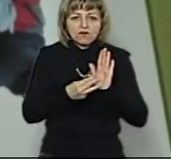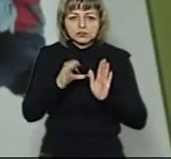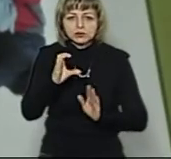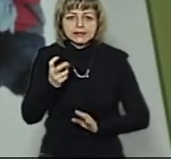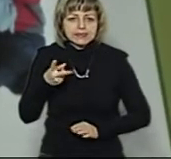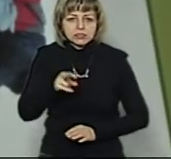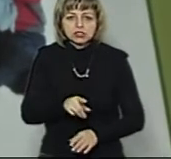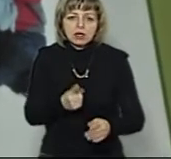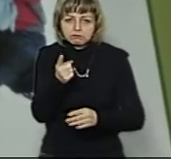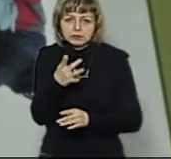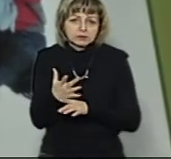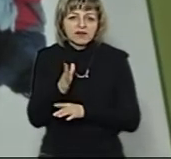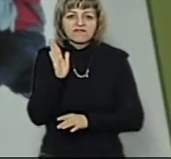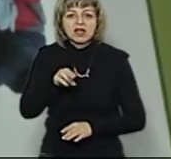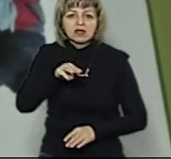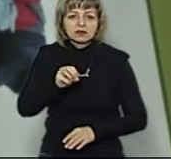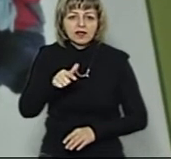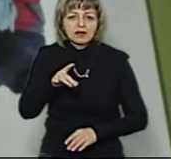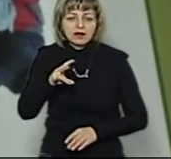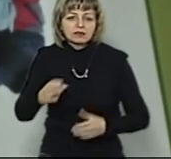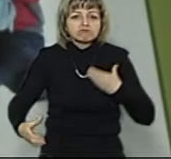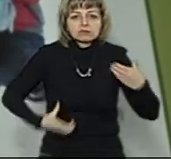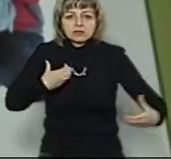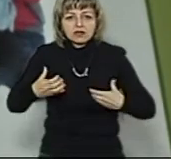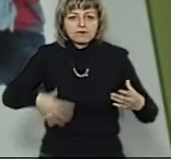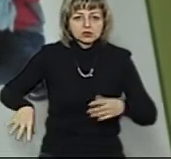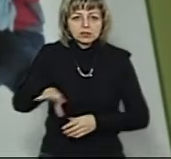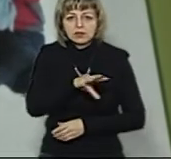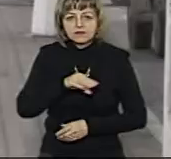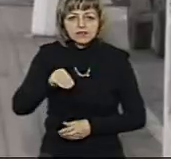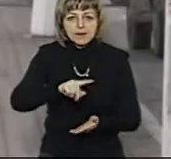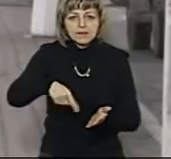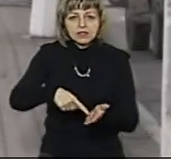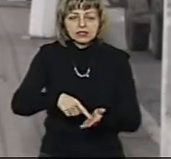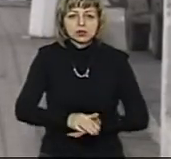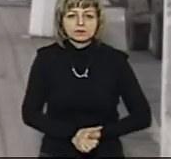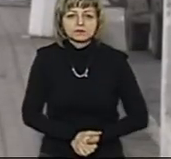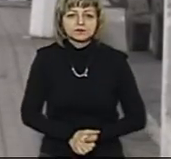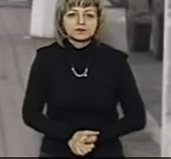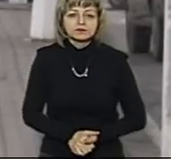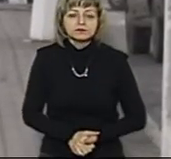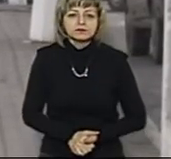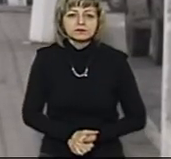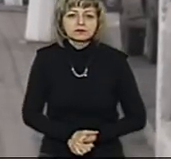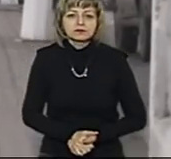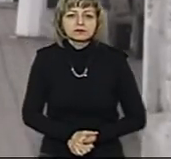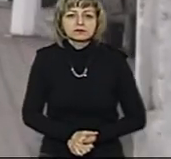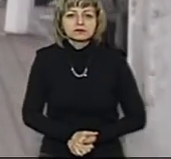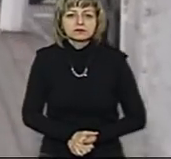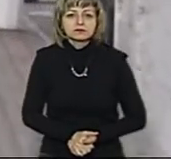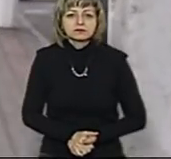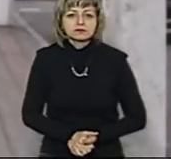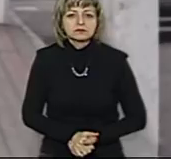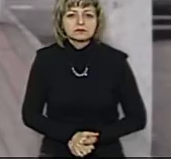січня збили у Тегерані, стривожила усе місто. Оксана Євпак, Валерій Фетисов. Новини